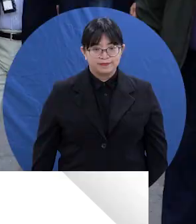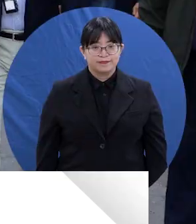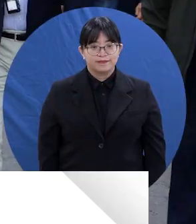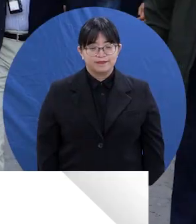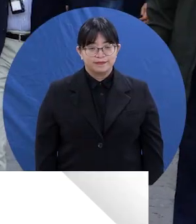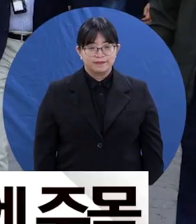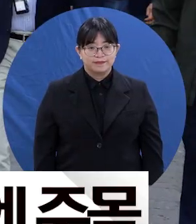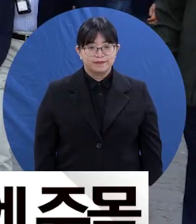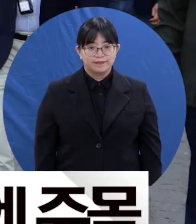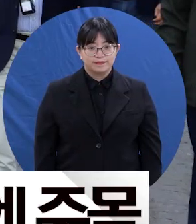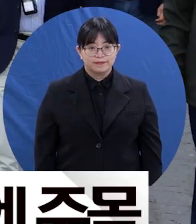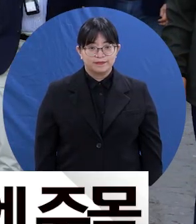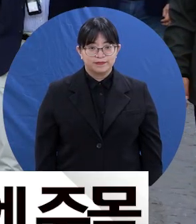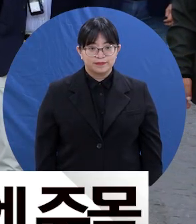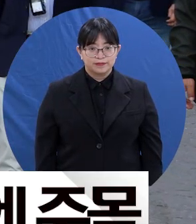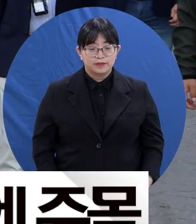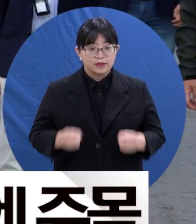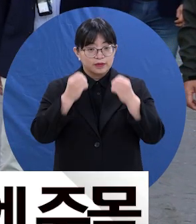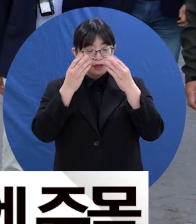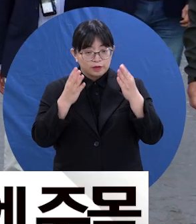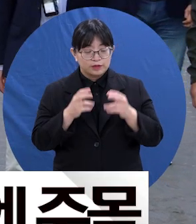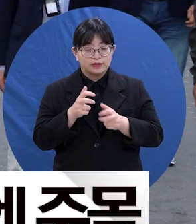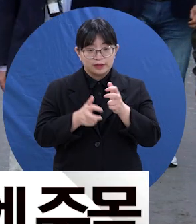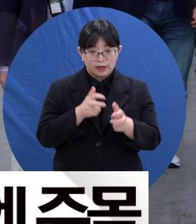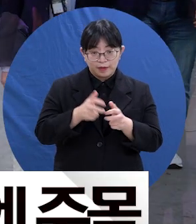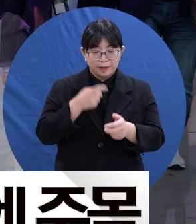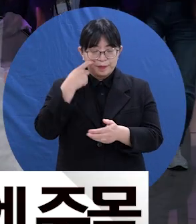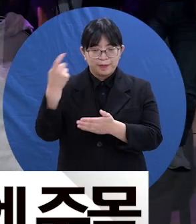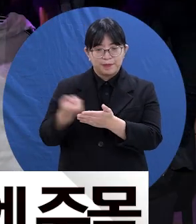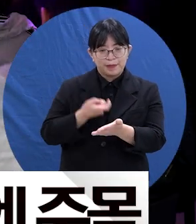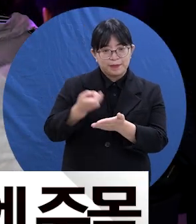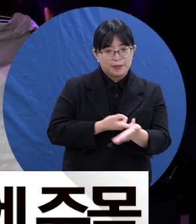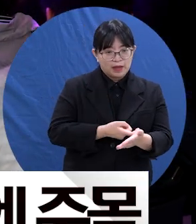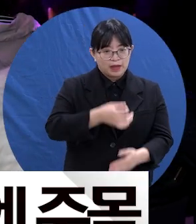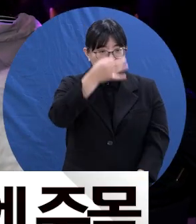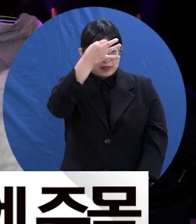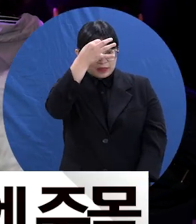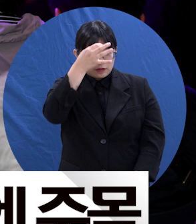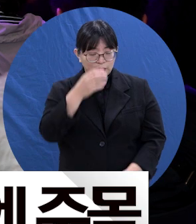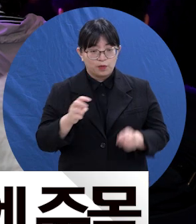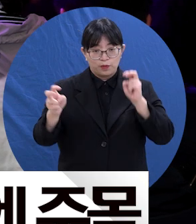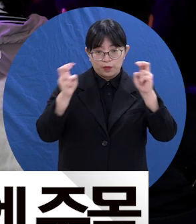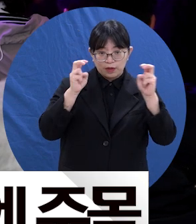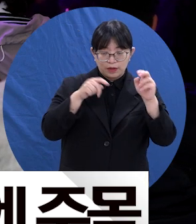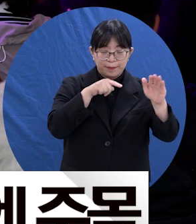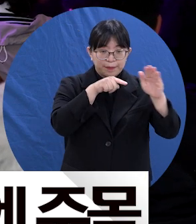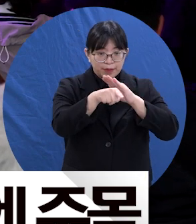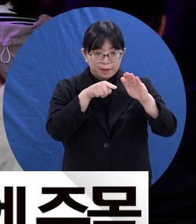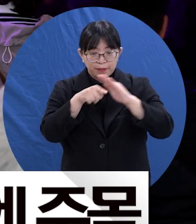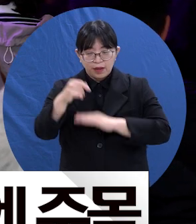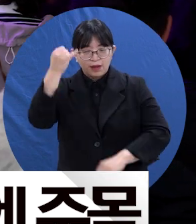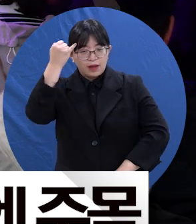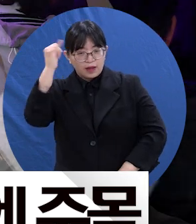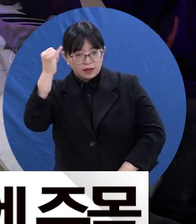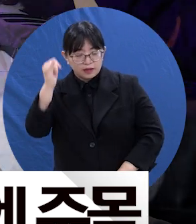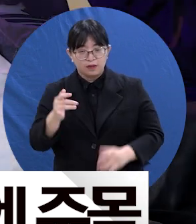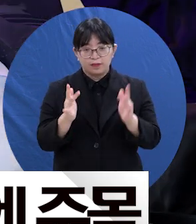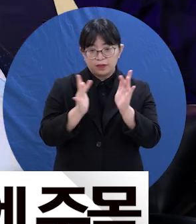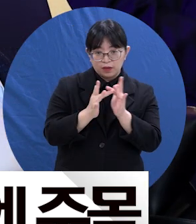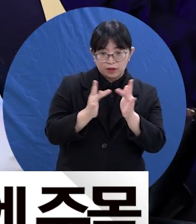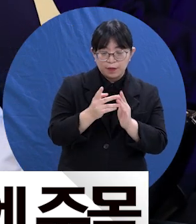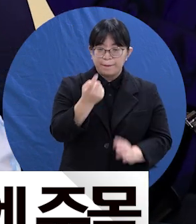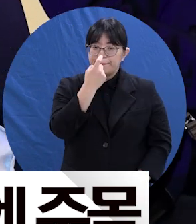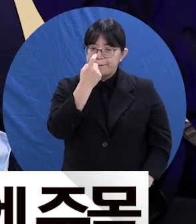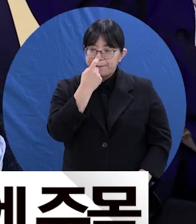펼쳤습니다. 이번 교류단은 핀란드의 스타트업 육성 정책을 주목하며 마리아 01과 엔터 에스포를 방문해